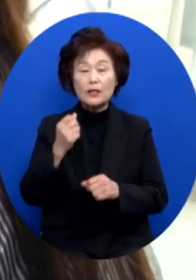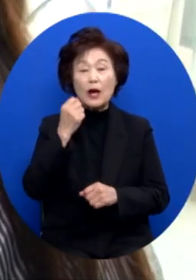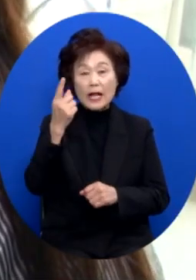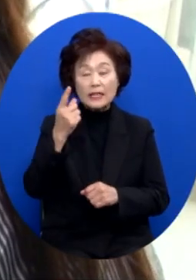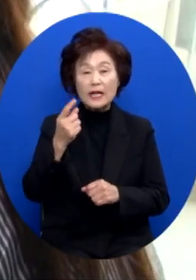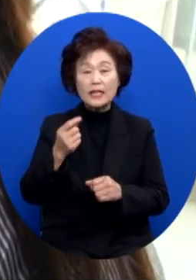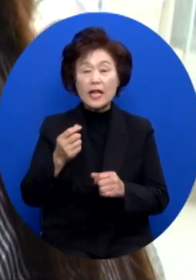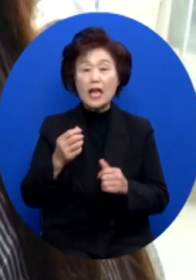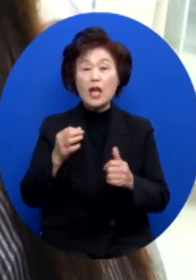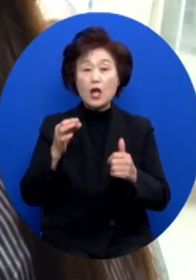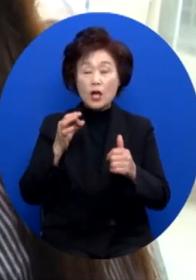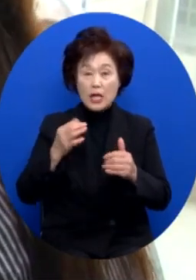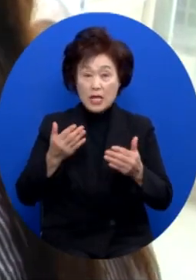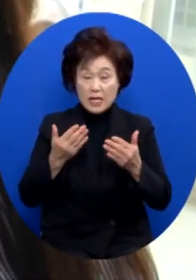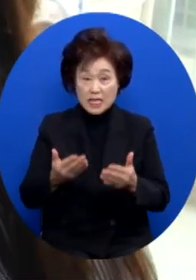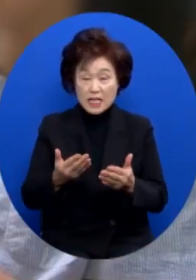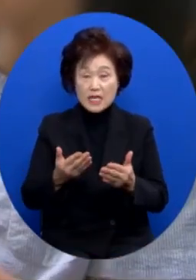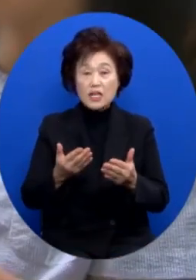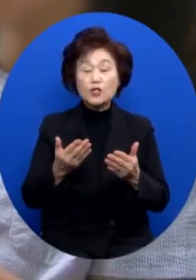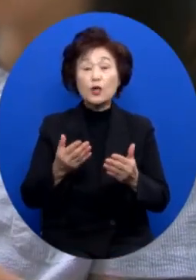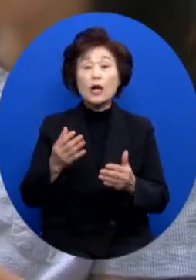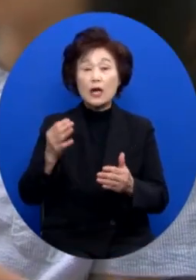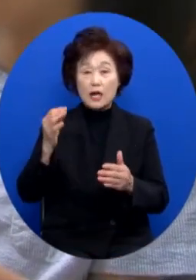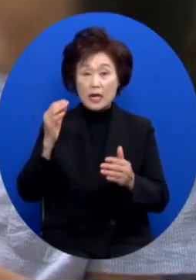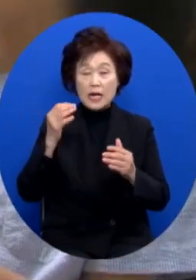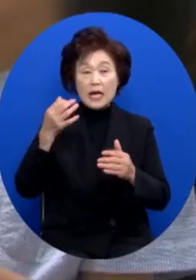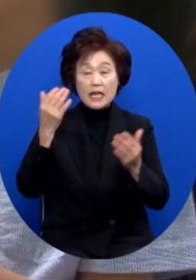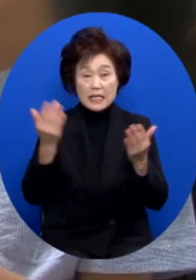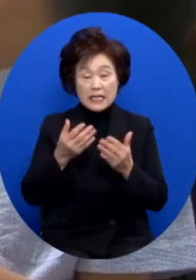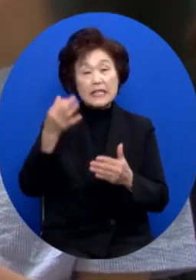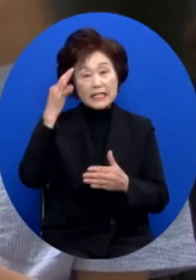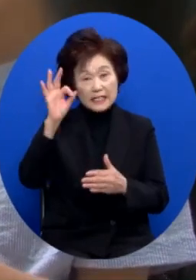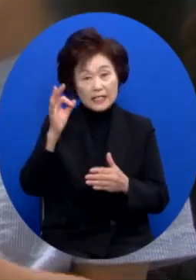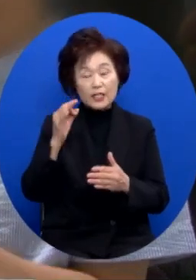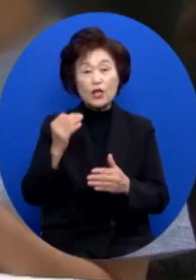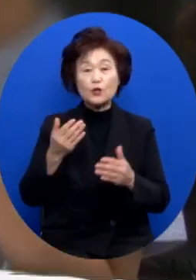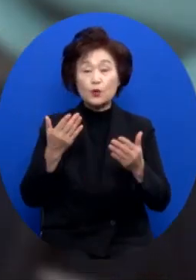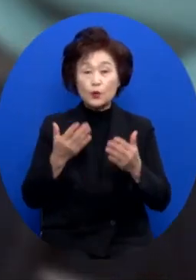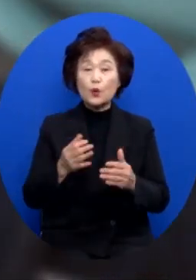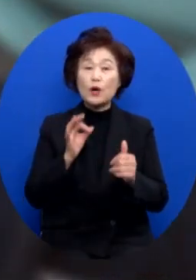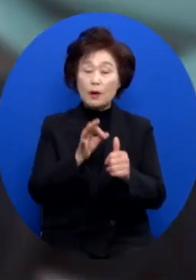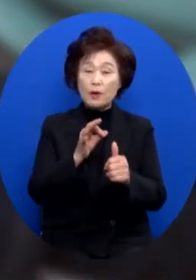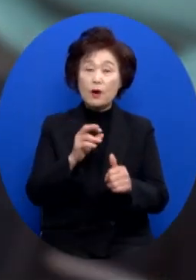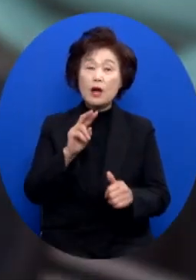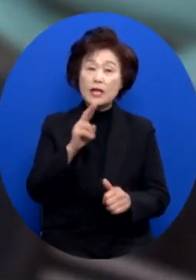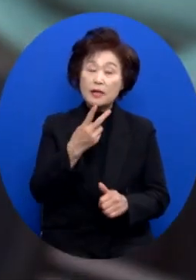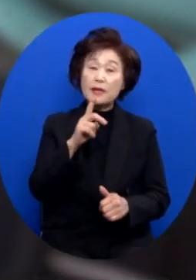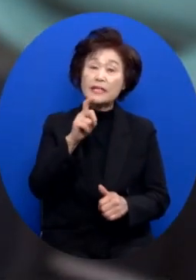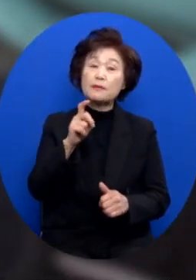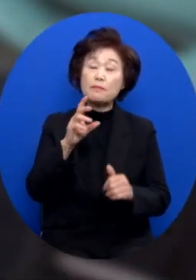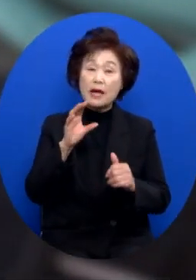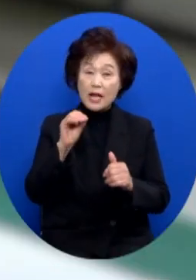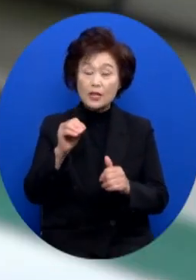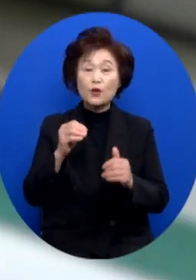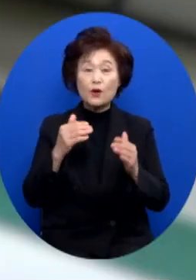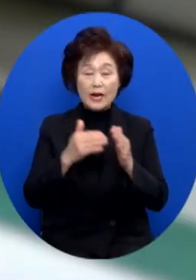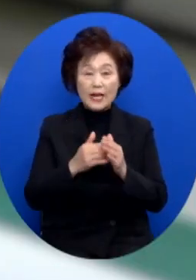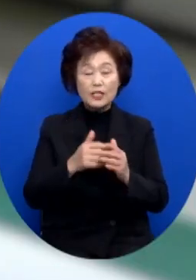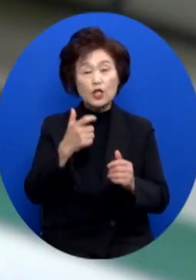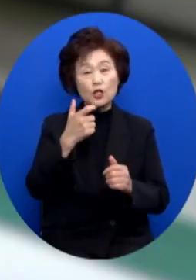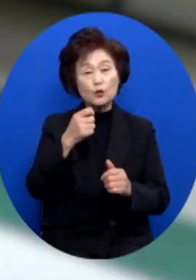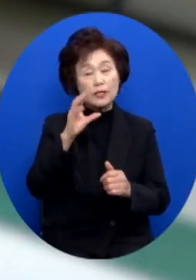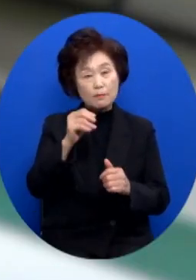휴가를 의무화하고 현재 최대 150만 원인 유가 휴직 급여를 210만 원까지 60만 원